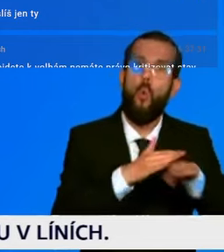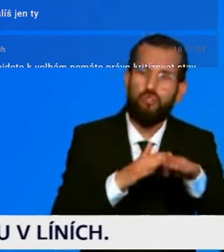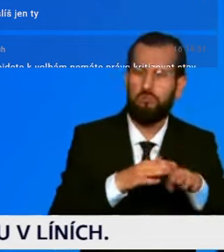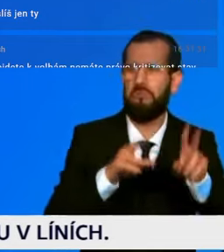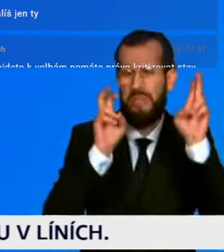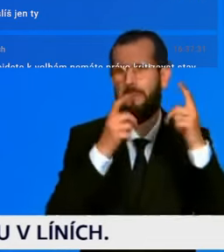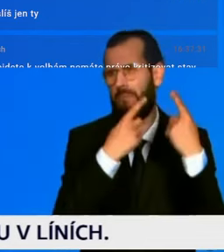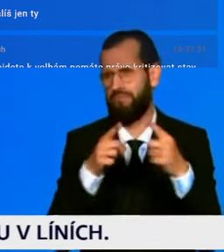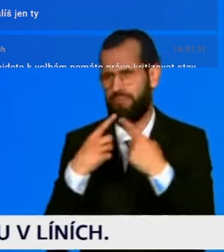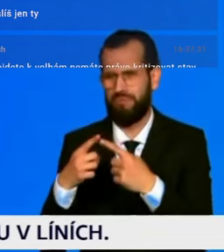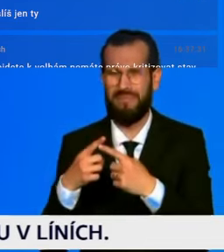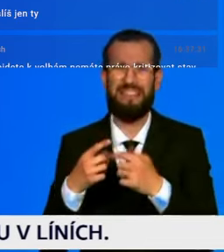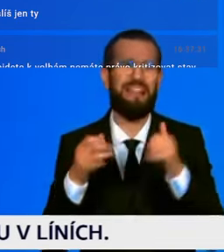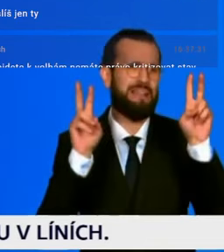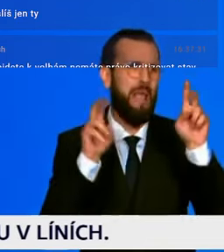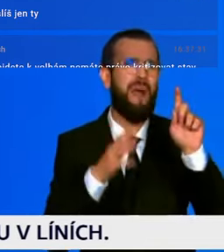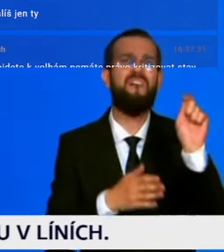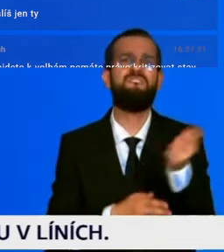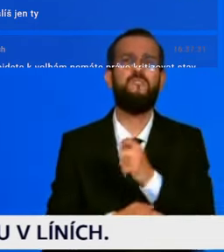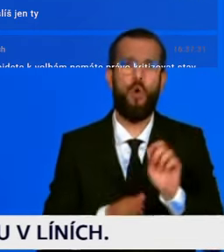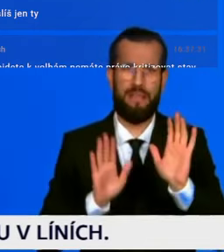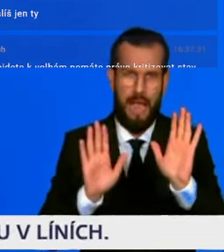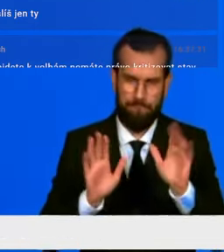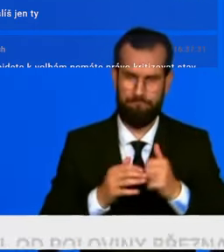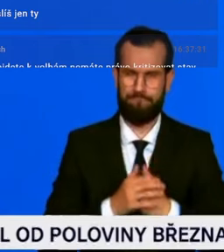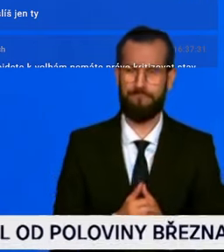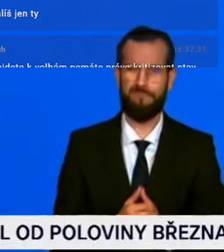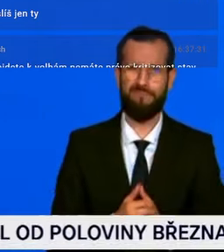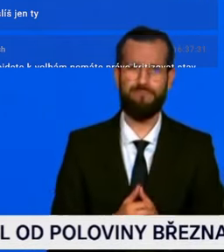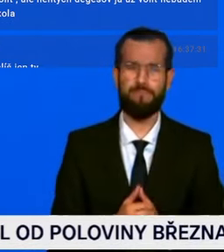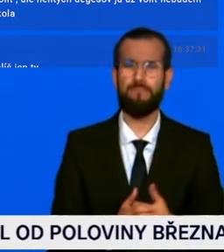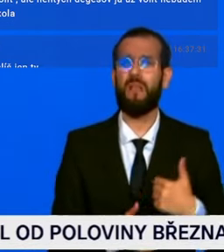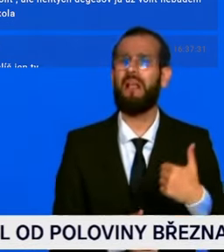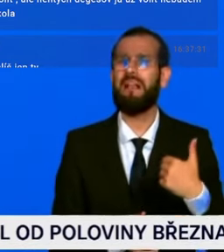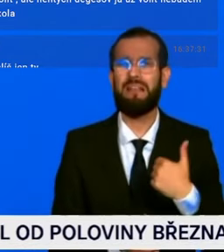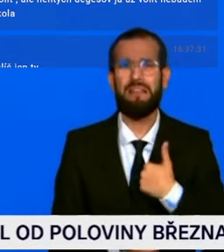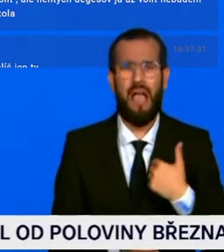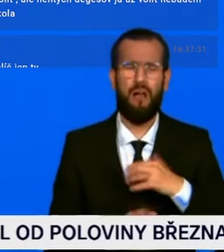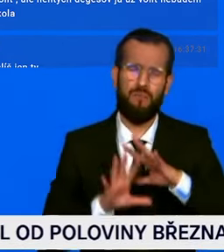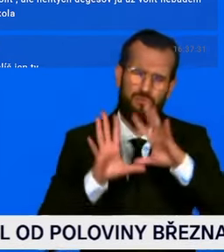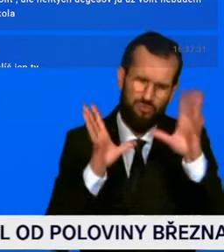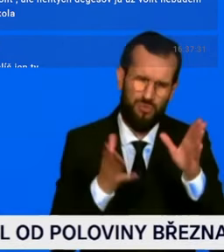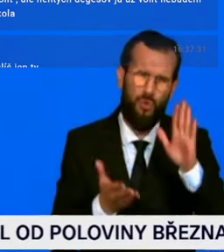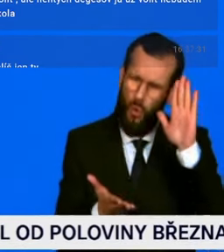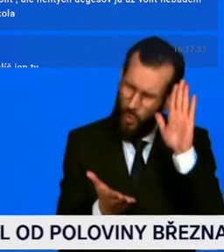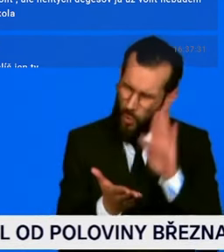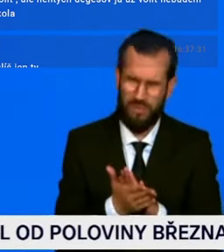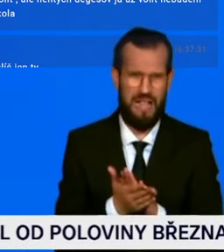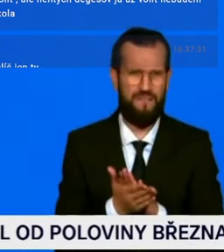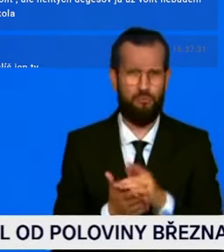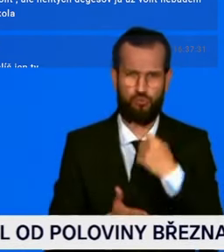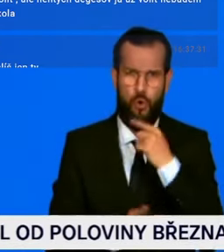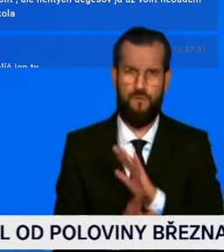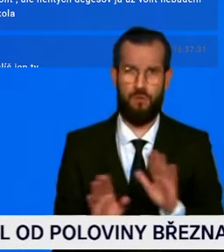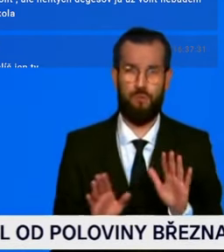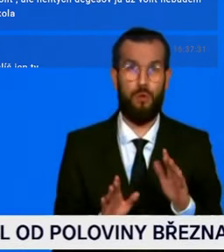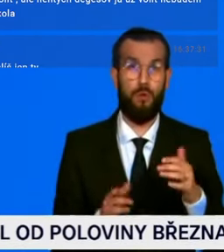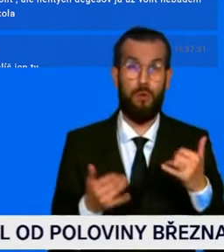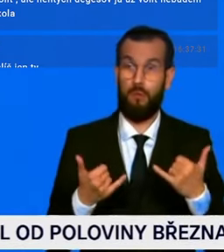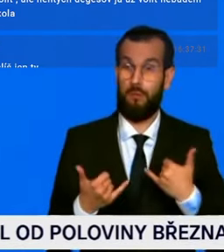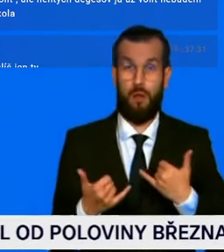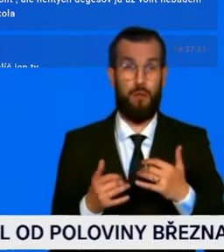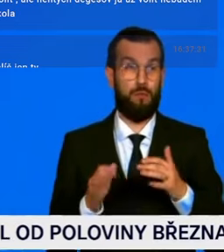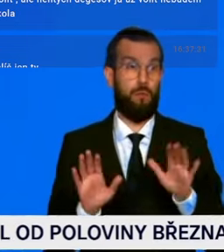a teraz tie vojny aby som od toho neutiekol takisto stojím si za úplne všetkým ja nebudem teraz robiť to čo